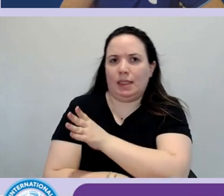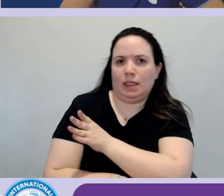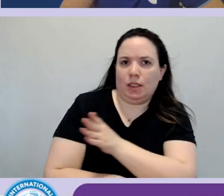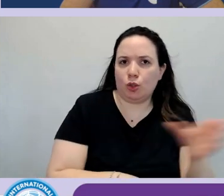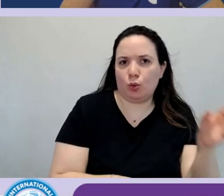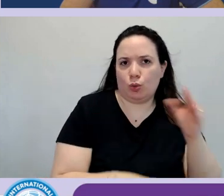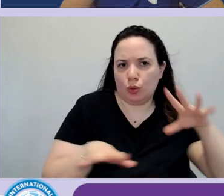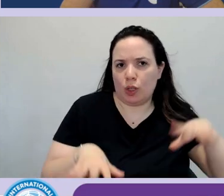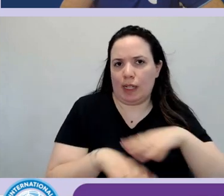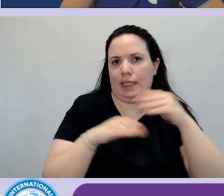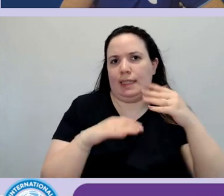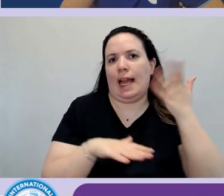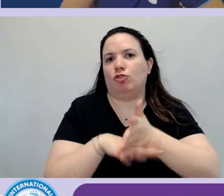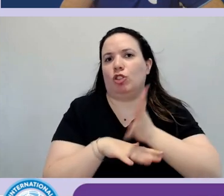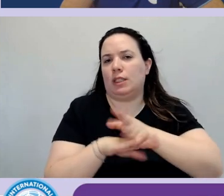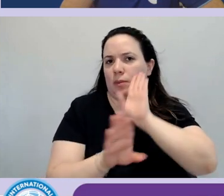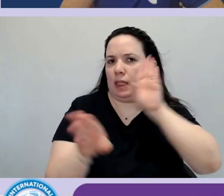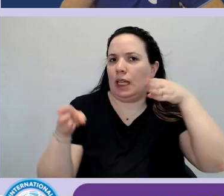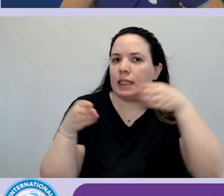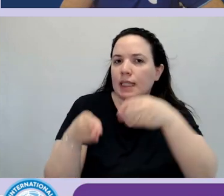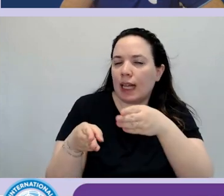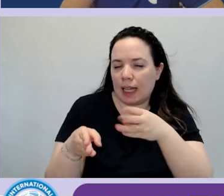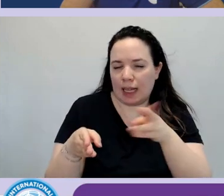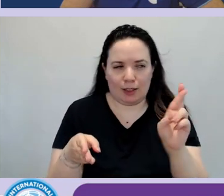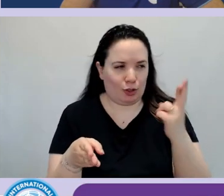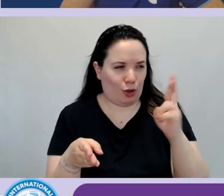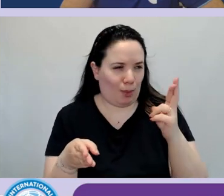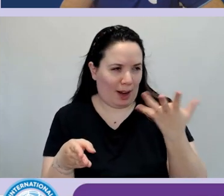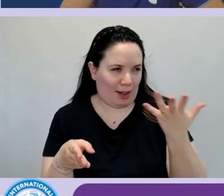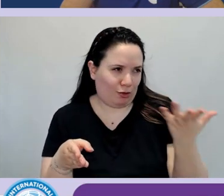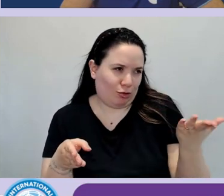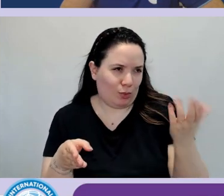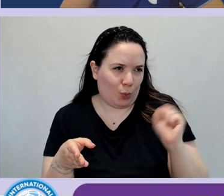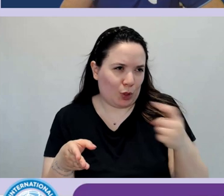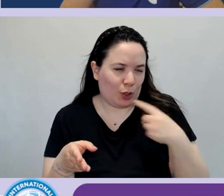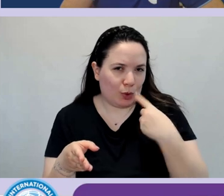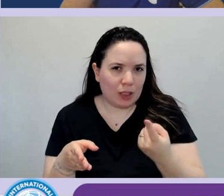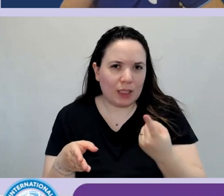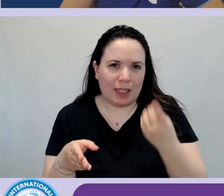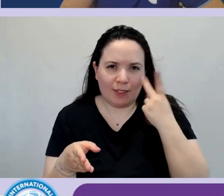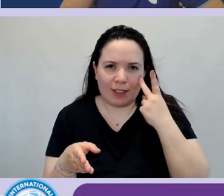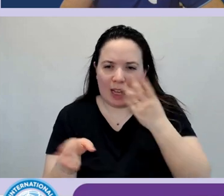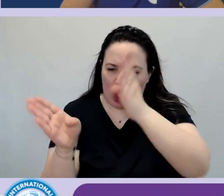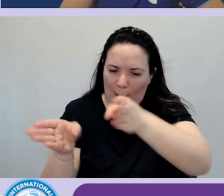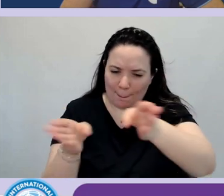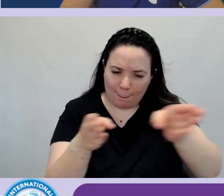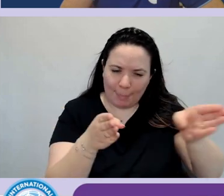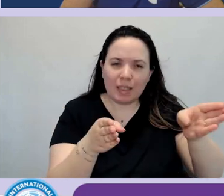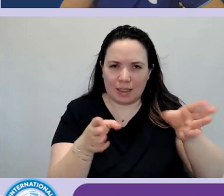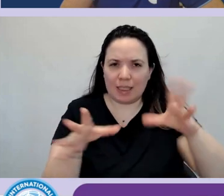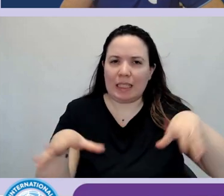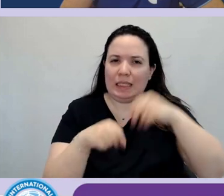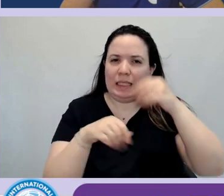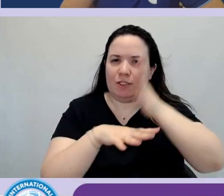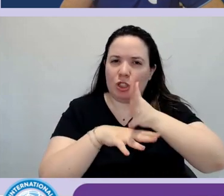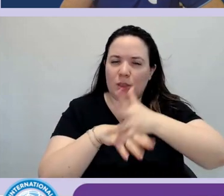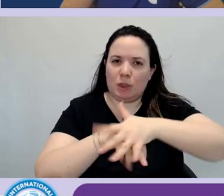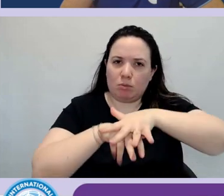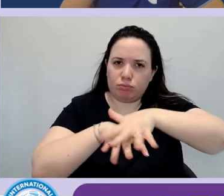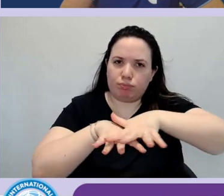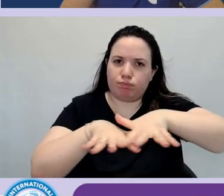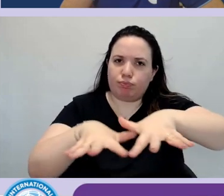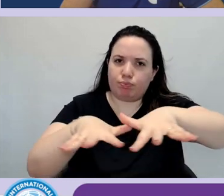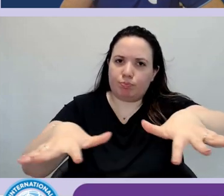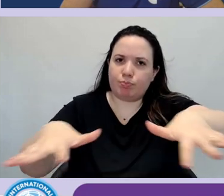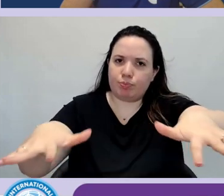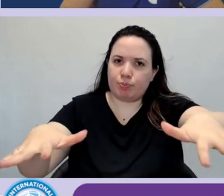l'accessibilità Roberto poi lo stiamo no vedendo un po' in tutti gli gli ambiti No diciamo il tema accessibilità